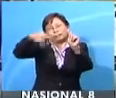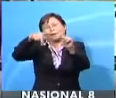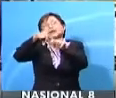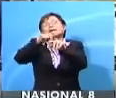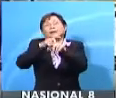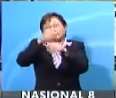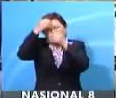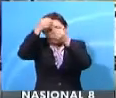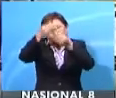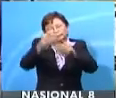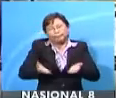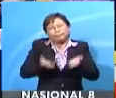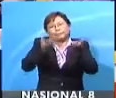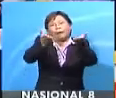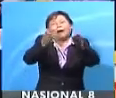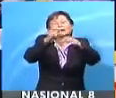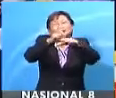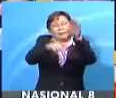Parlimen.